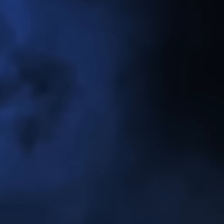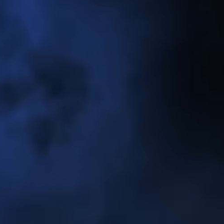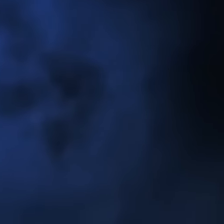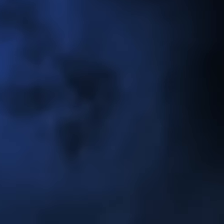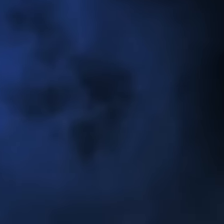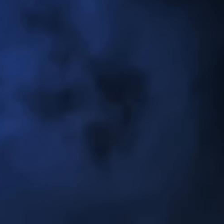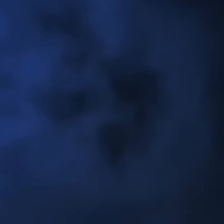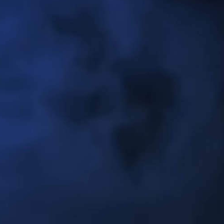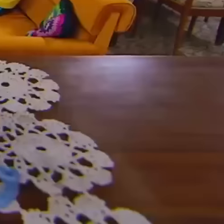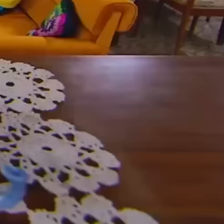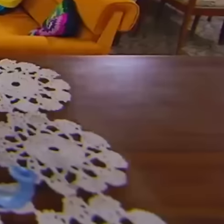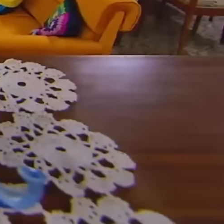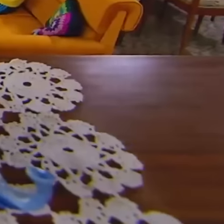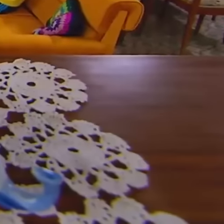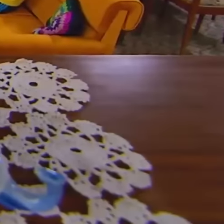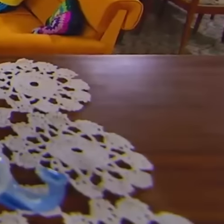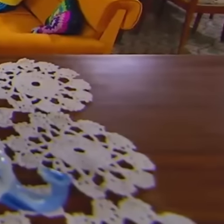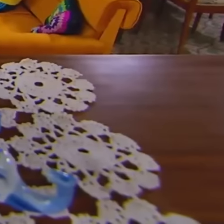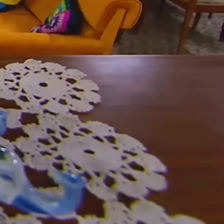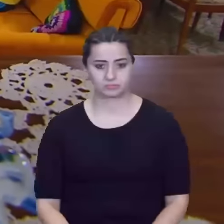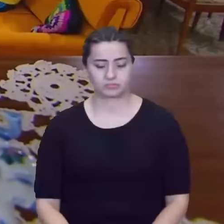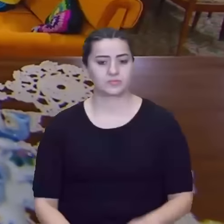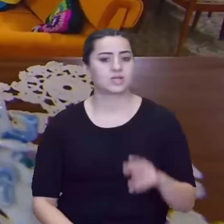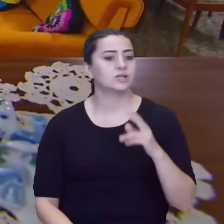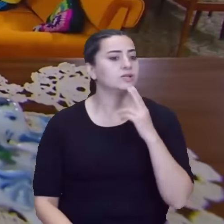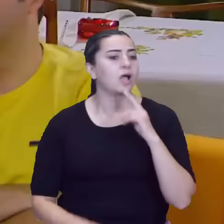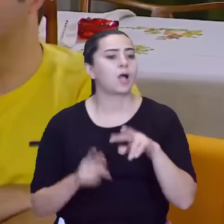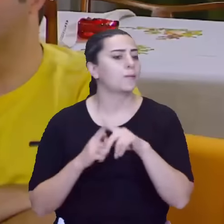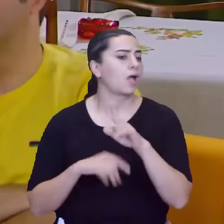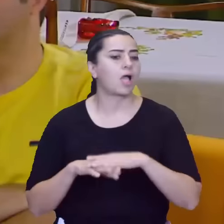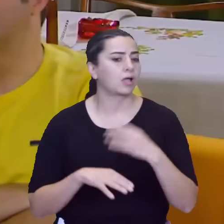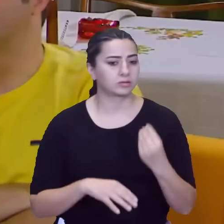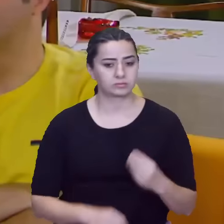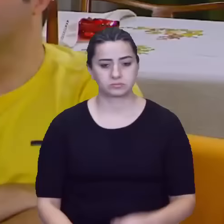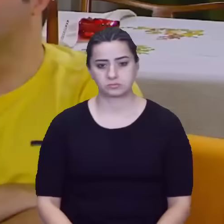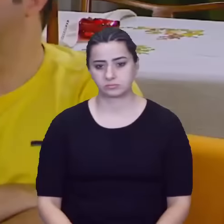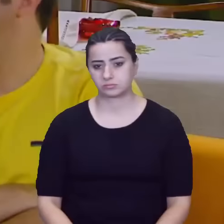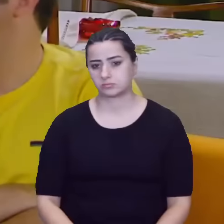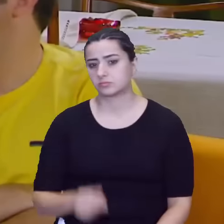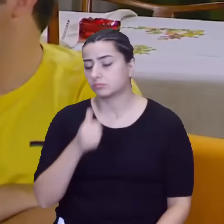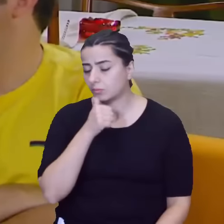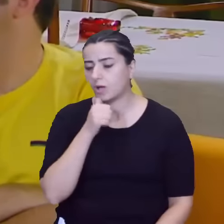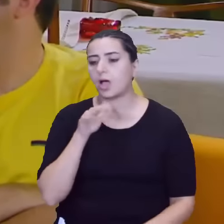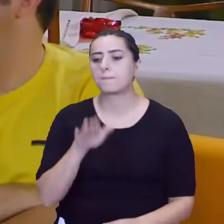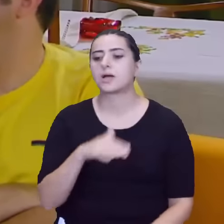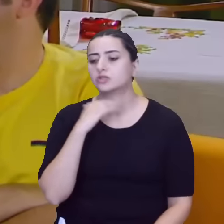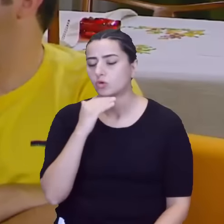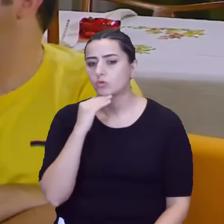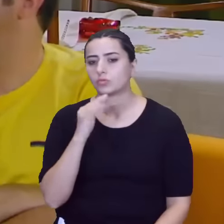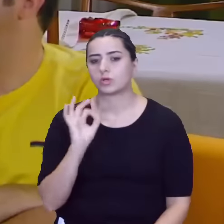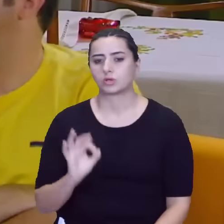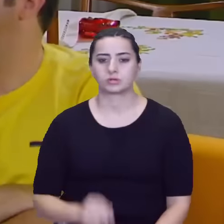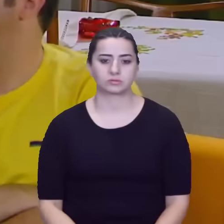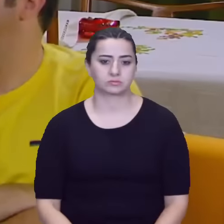vakti Gülden Femiler'de. Kızım Ahmet'in ayağı nasıl oldu ya? Ay sorma baba, üstüne basamıyor hala. Bir süre